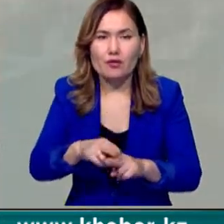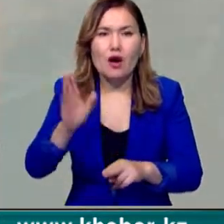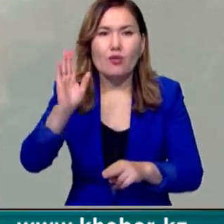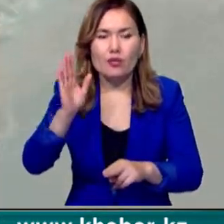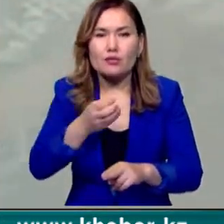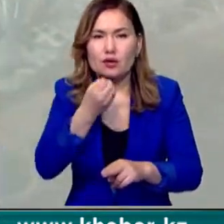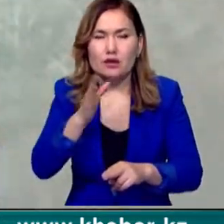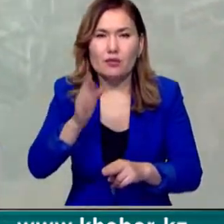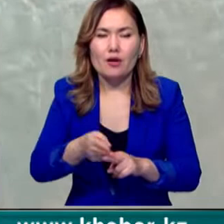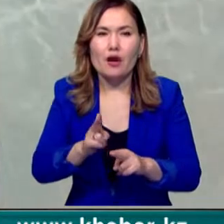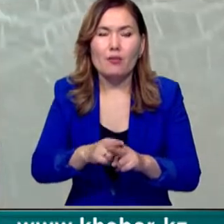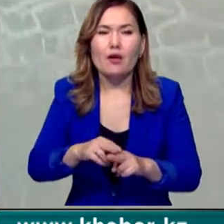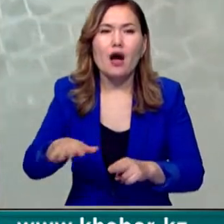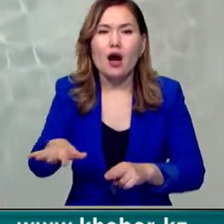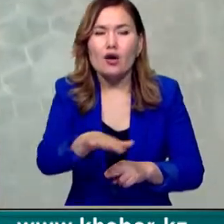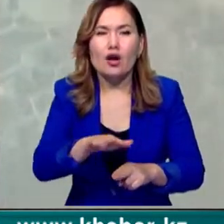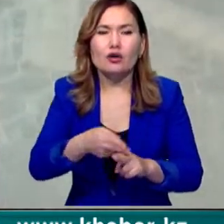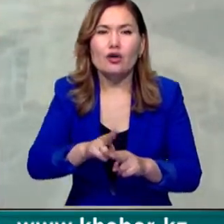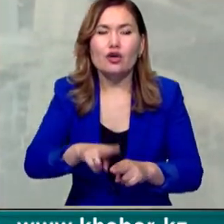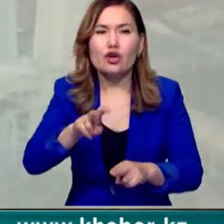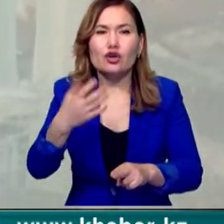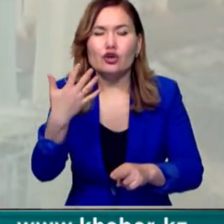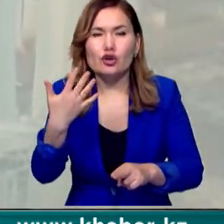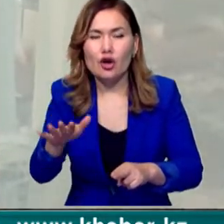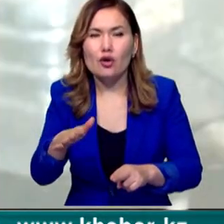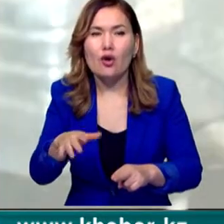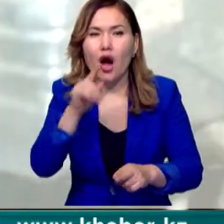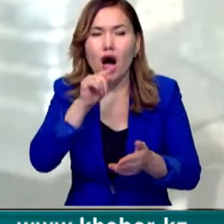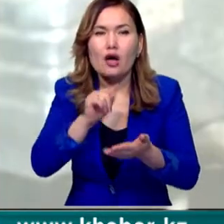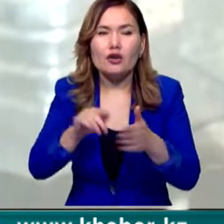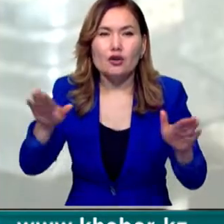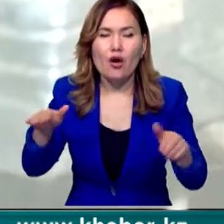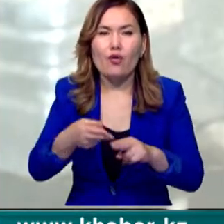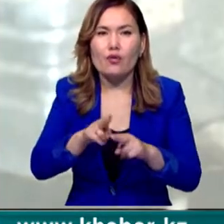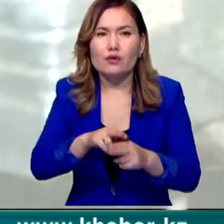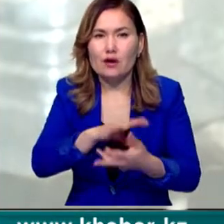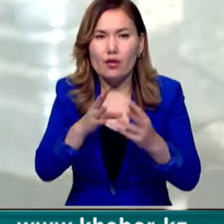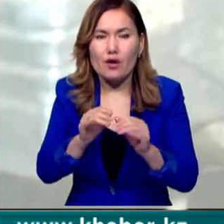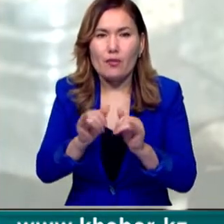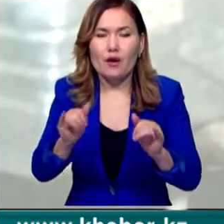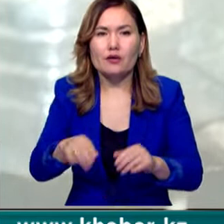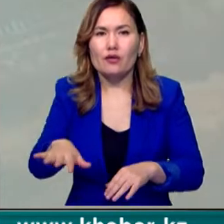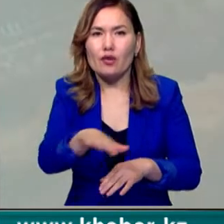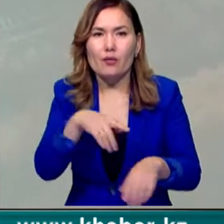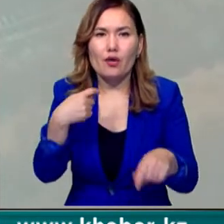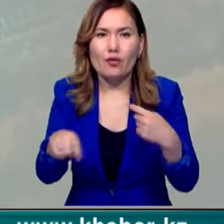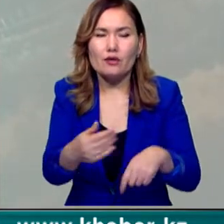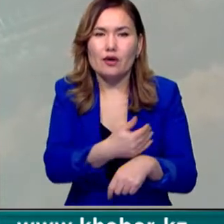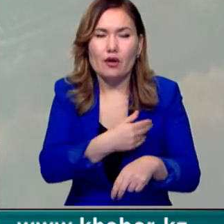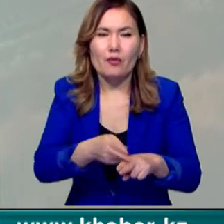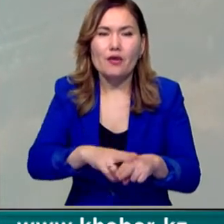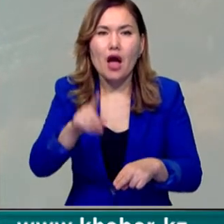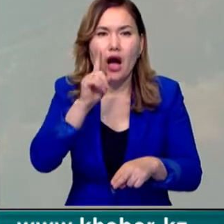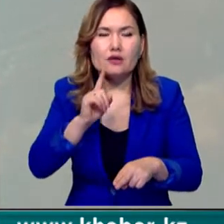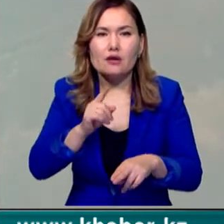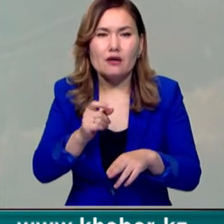кәсіп иесі қорасында 250 тауық, 100 шақты бөдене асырап отыр. Келешекте санын көбейтіп, өнімді аудандық нарыққа шығармақ. Бірақ әзірге